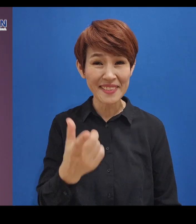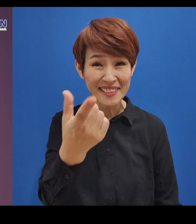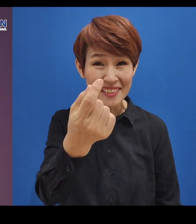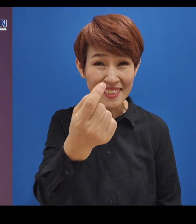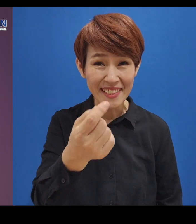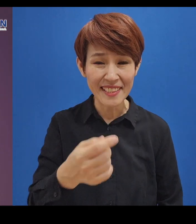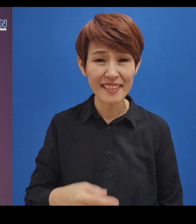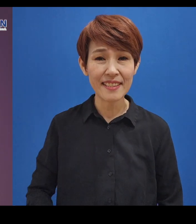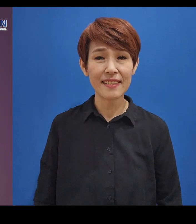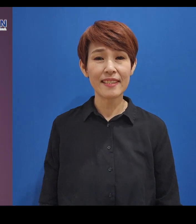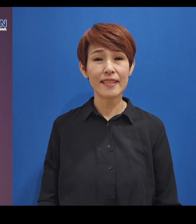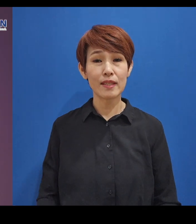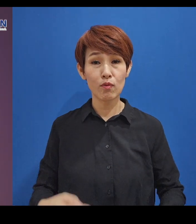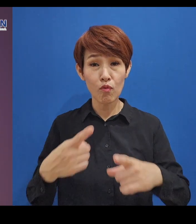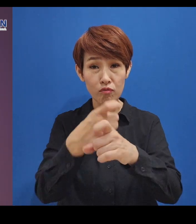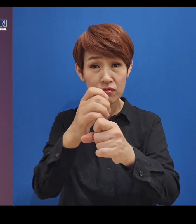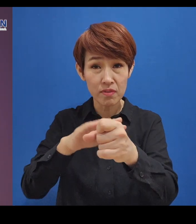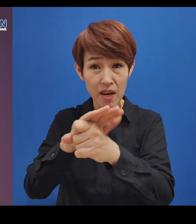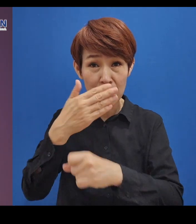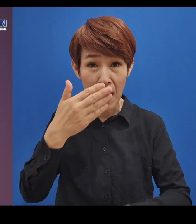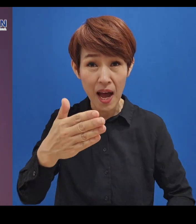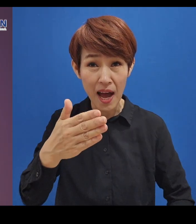내 배우자도 못 사랑하겠는데.